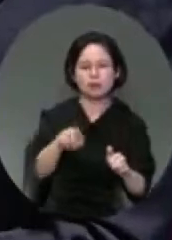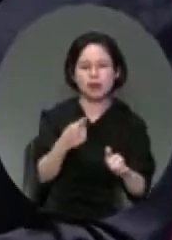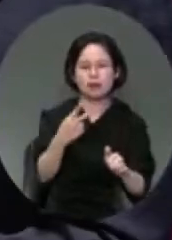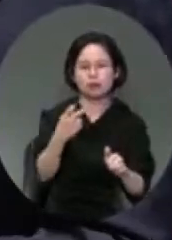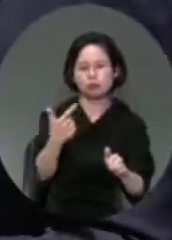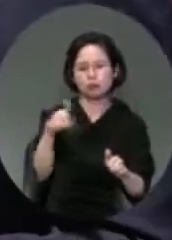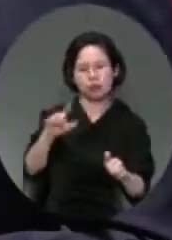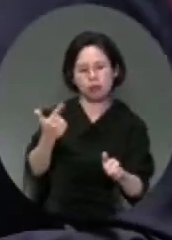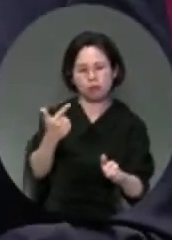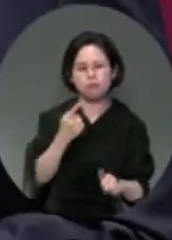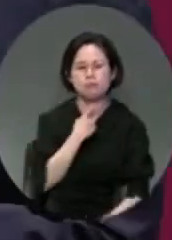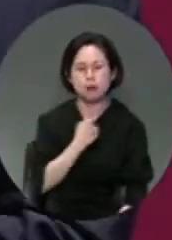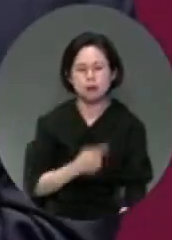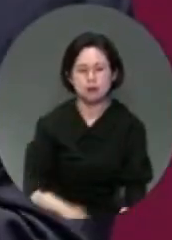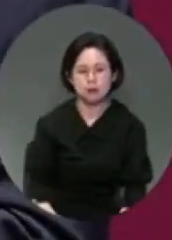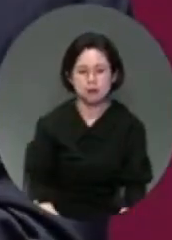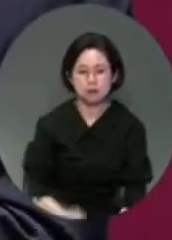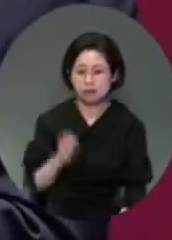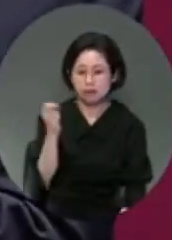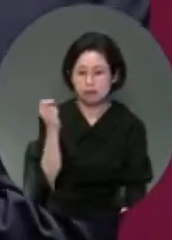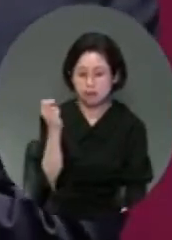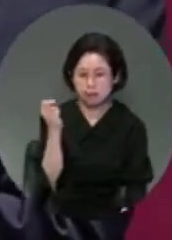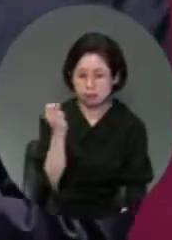이 중에 재검표 이루어진 곳이 6곳이 있습니다.